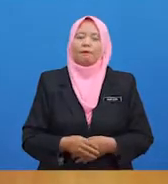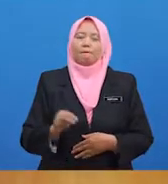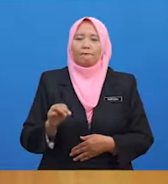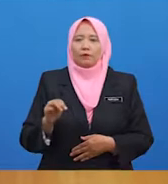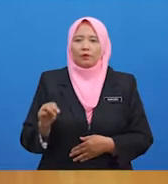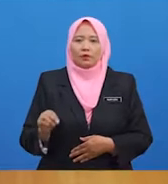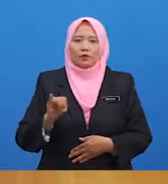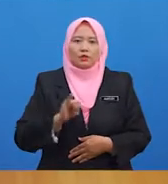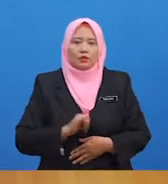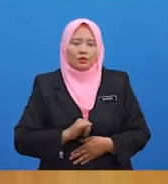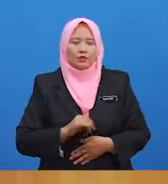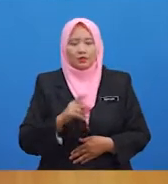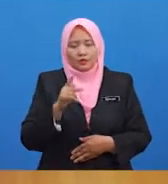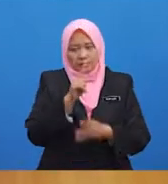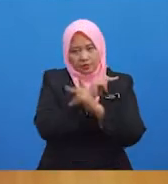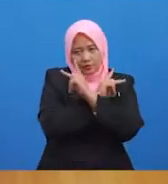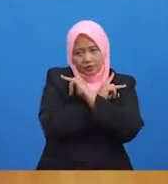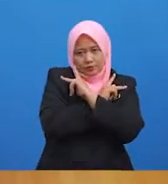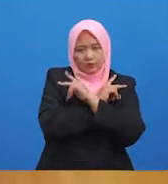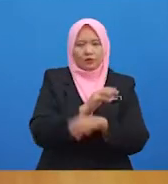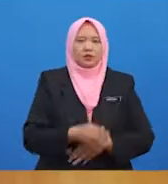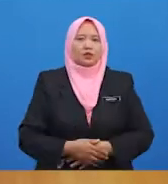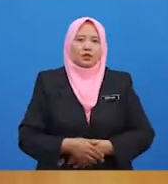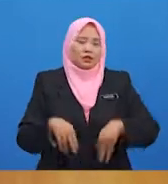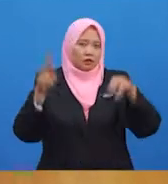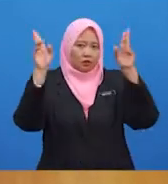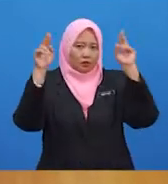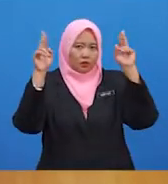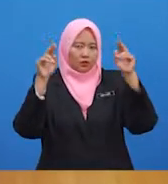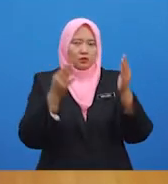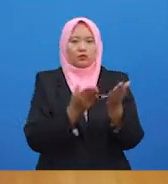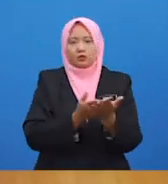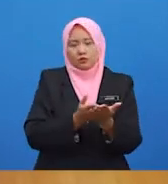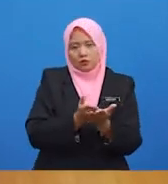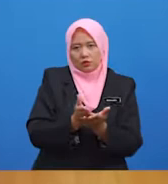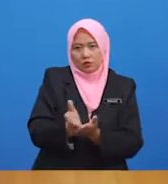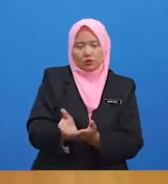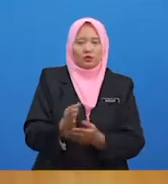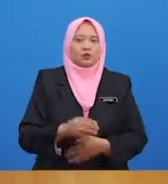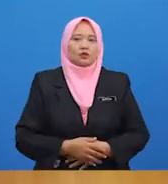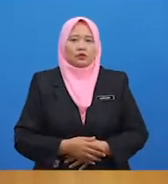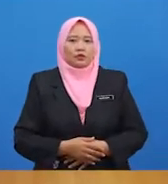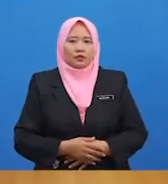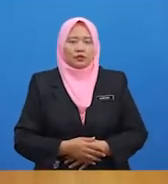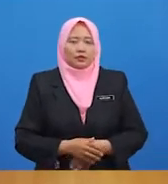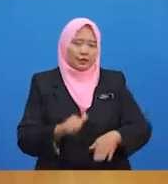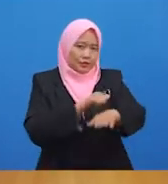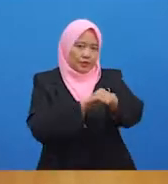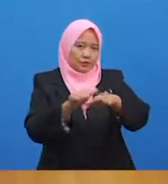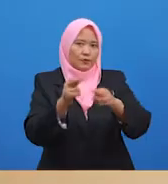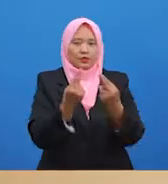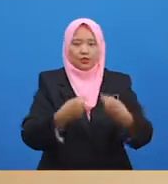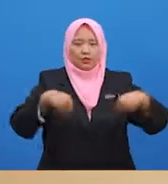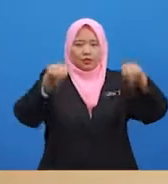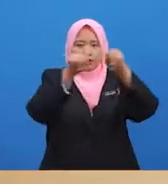Murid-murid yang cikgu kasihi sekalian, topik perbincangan kita seterusnya adalah aspek nilai dan pengajaran.